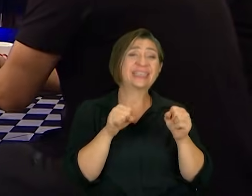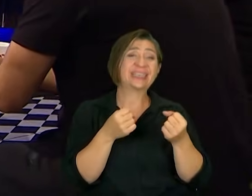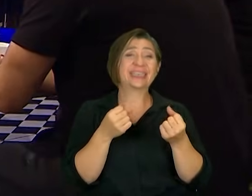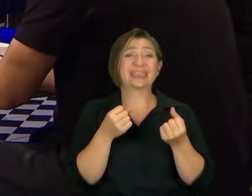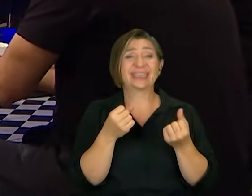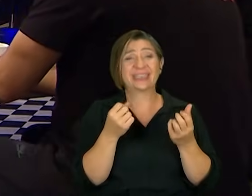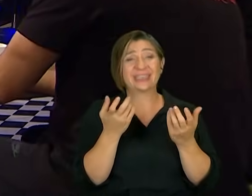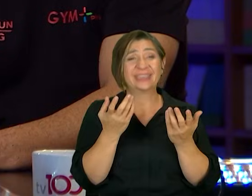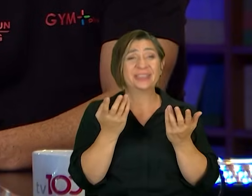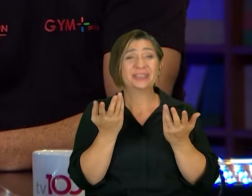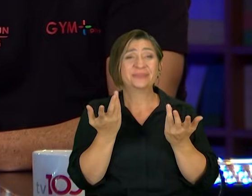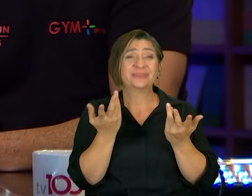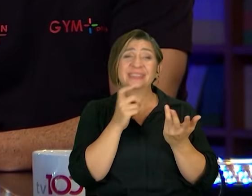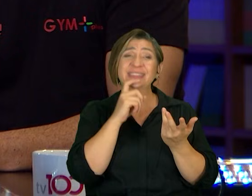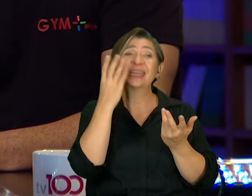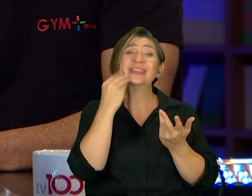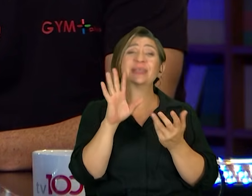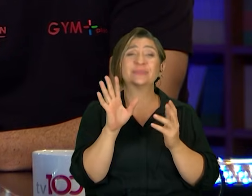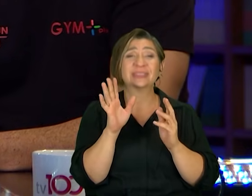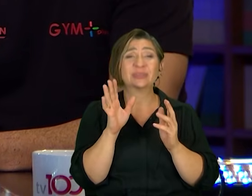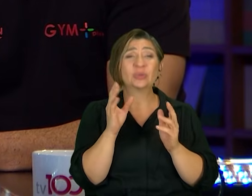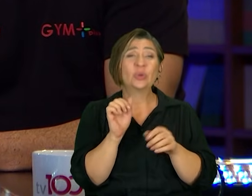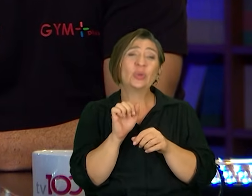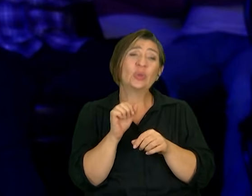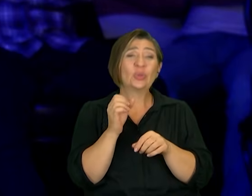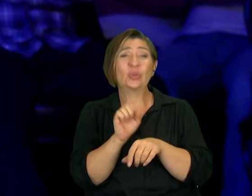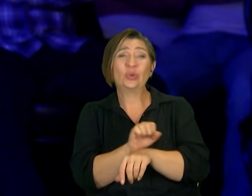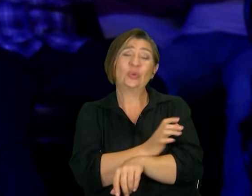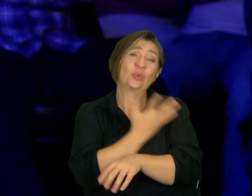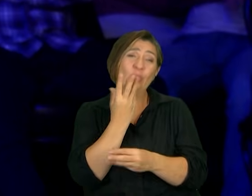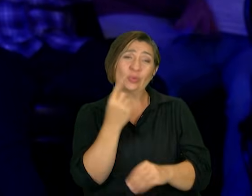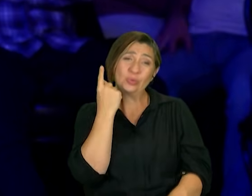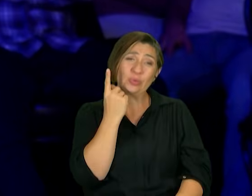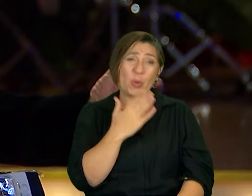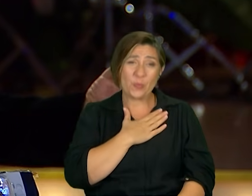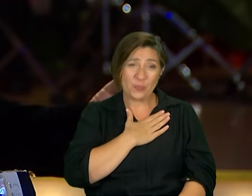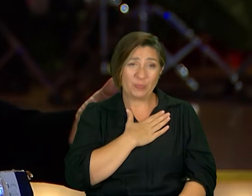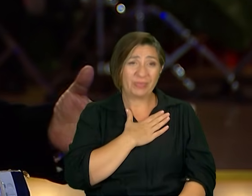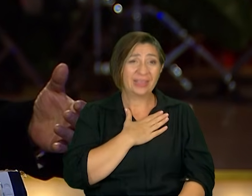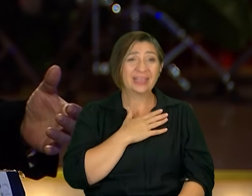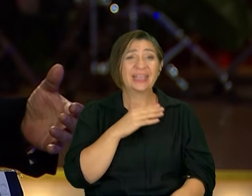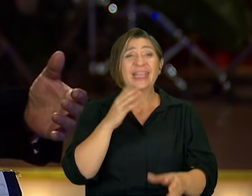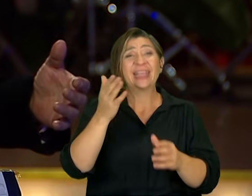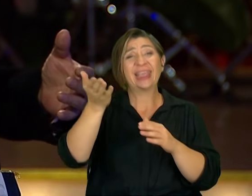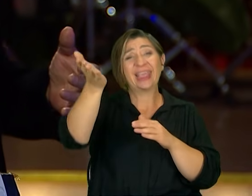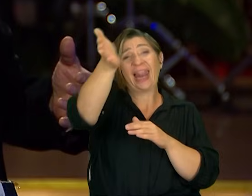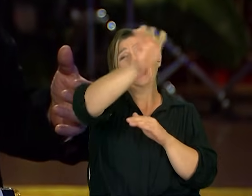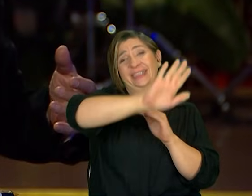Yani yanlış anlaşılmasın. Duygulu buluyorum. Yani bu Tai Chi'deki